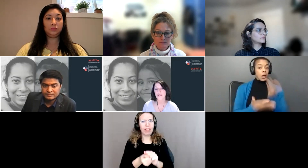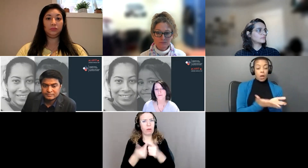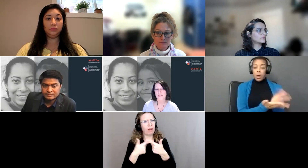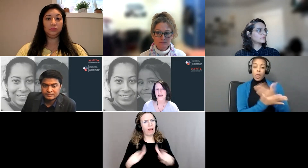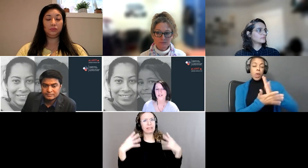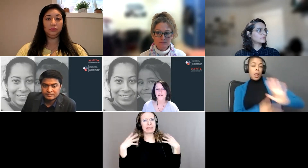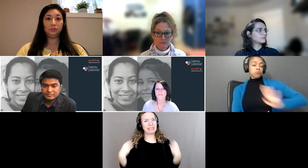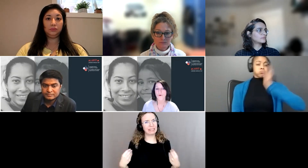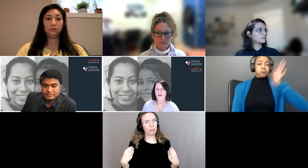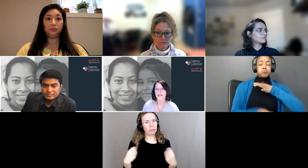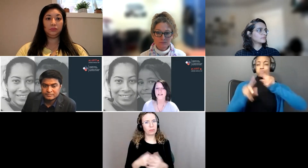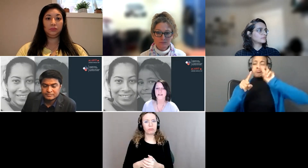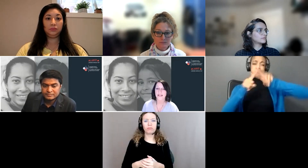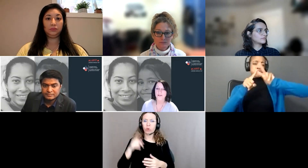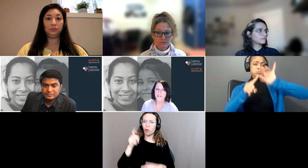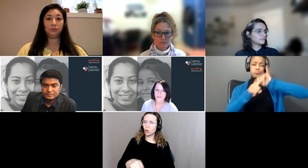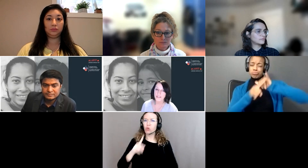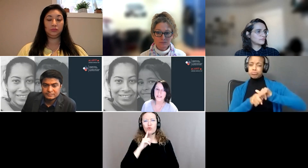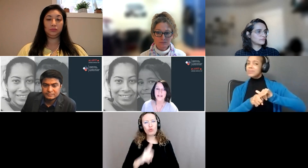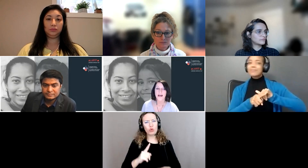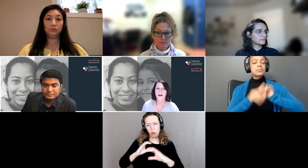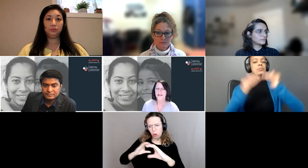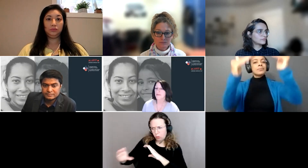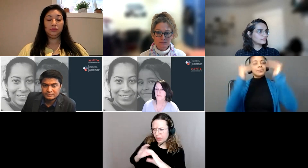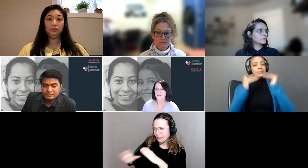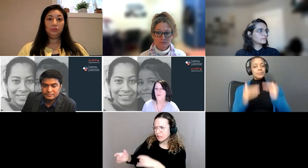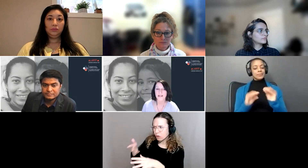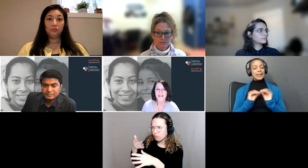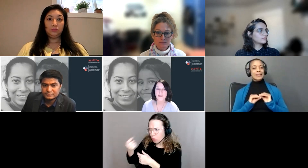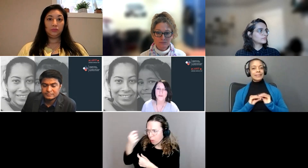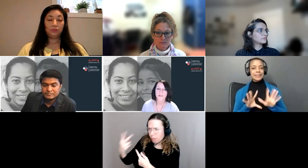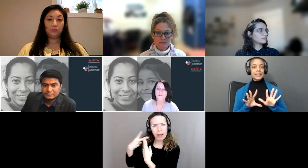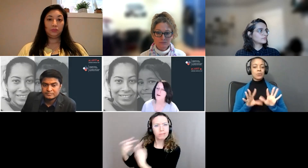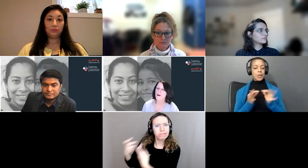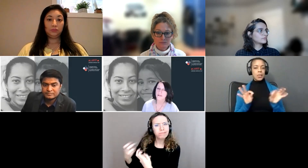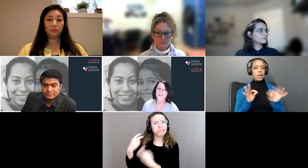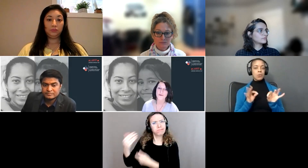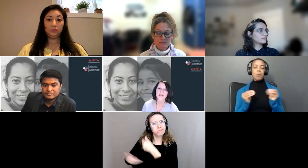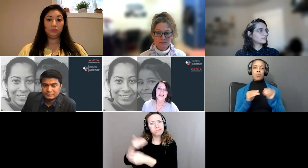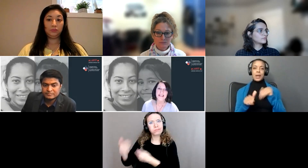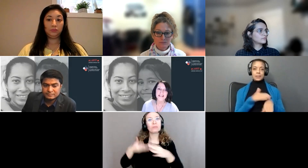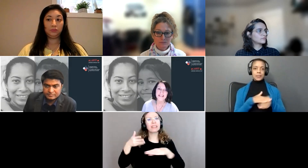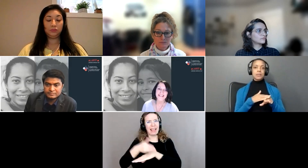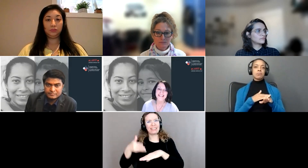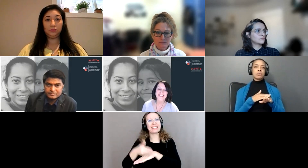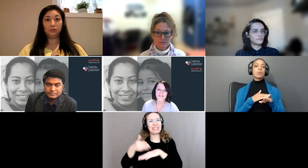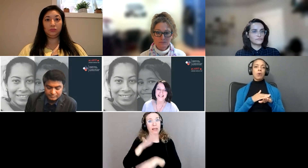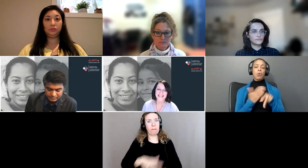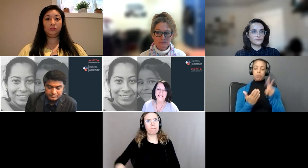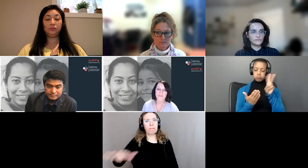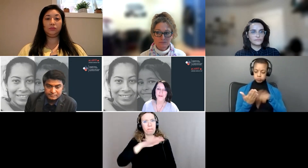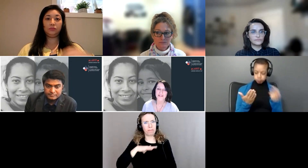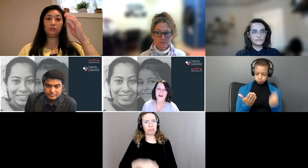lentille, de s'assurer que la communication soit facilement comprise et ça devient de plus en plus accessible pour nous tous. Et